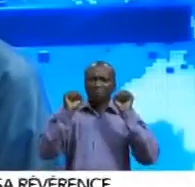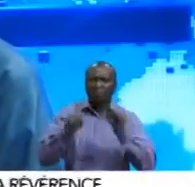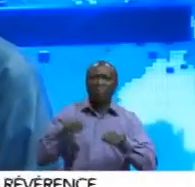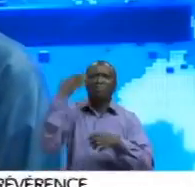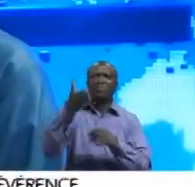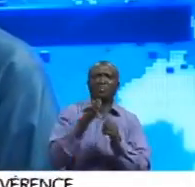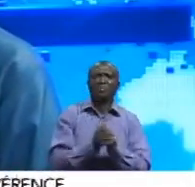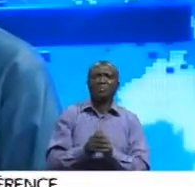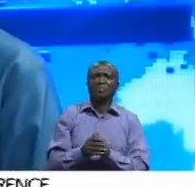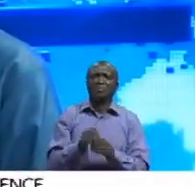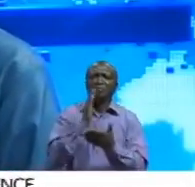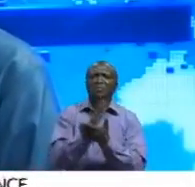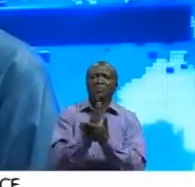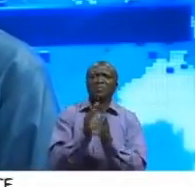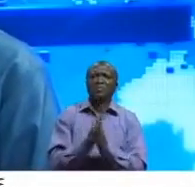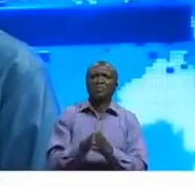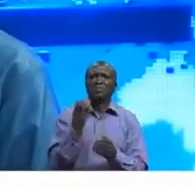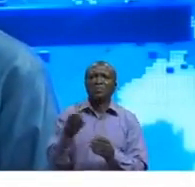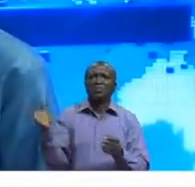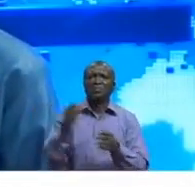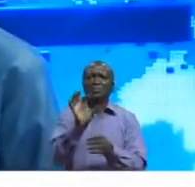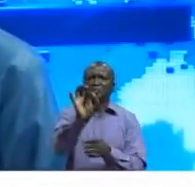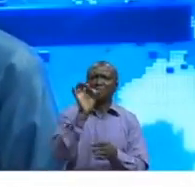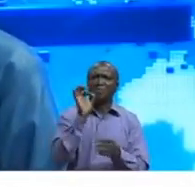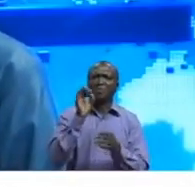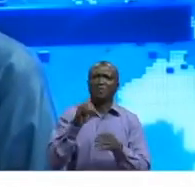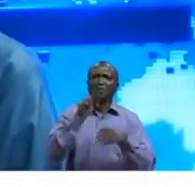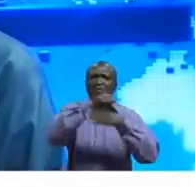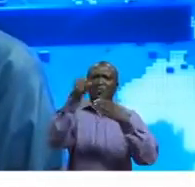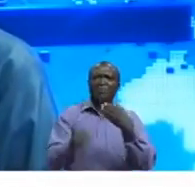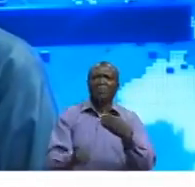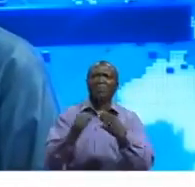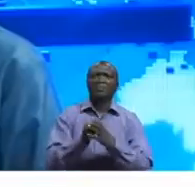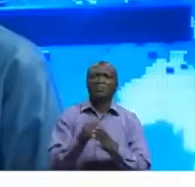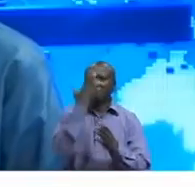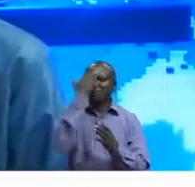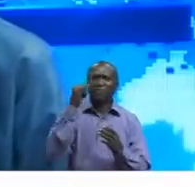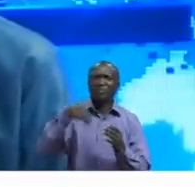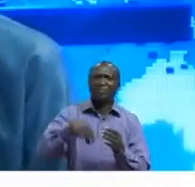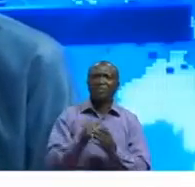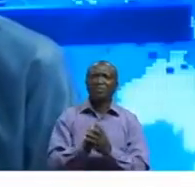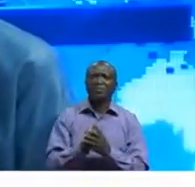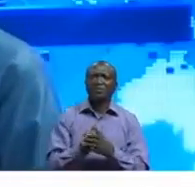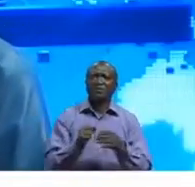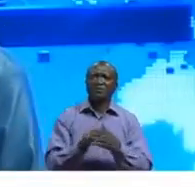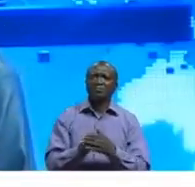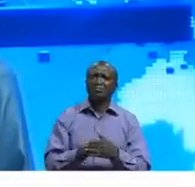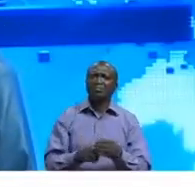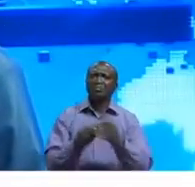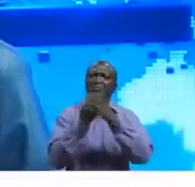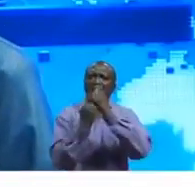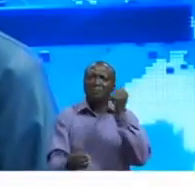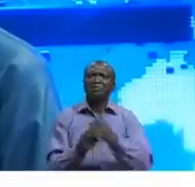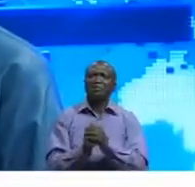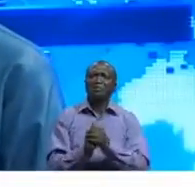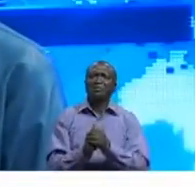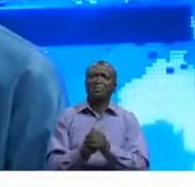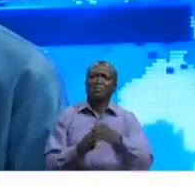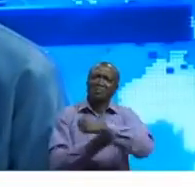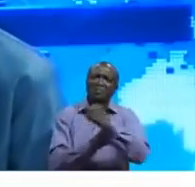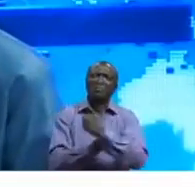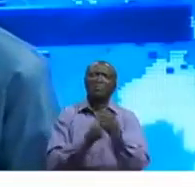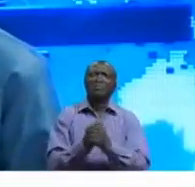les choses et de à trouver des des solutions euh parce que l'insécurité et la criminalité sont des choses